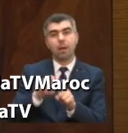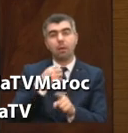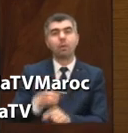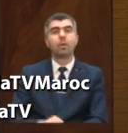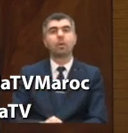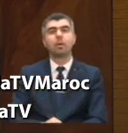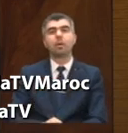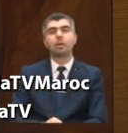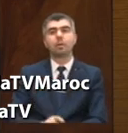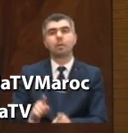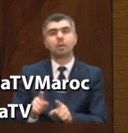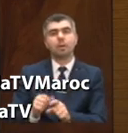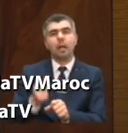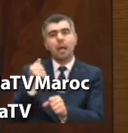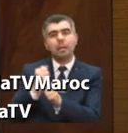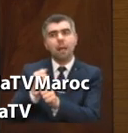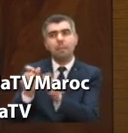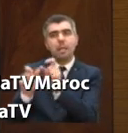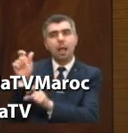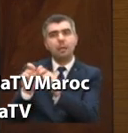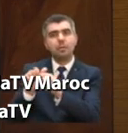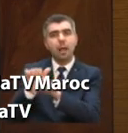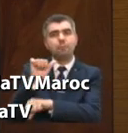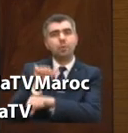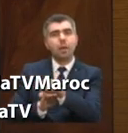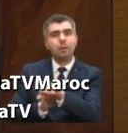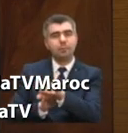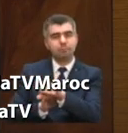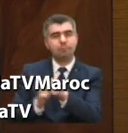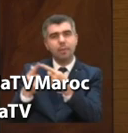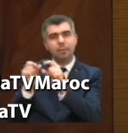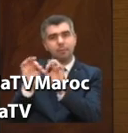نرجع لواحد النقطة المتعلقة بالاستفادة ديال الأجرة.